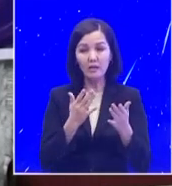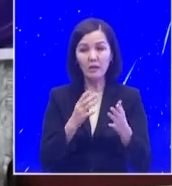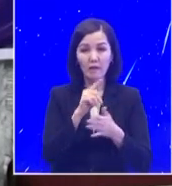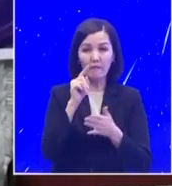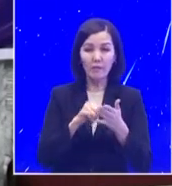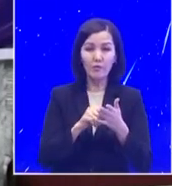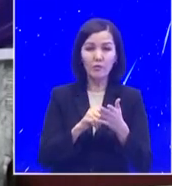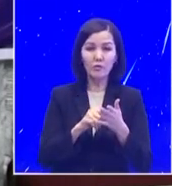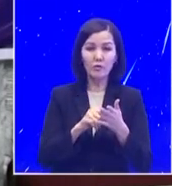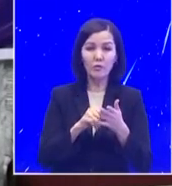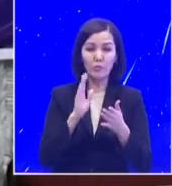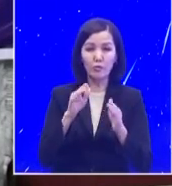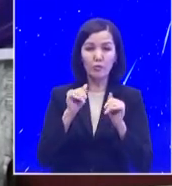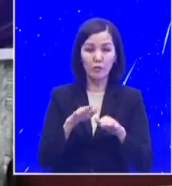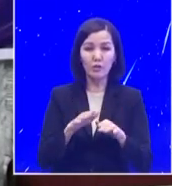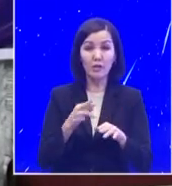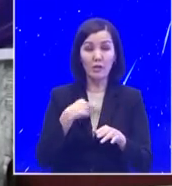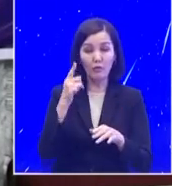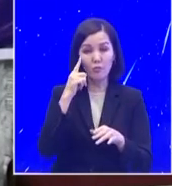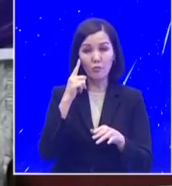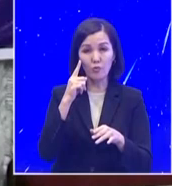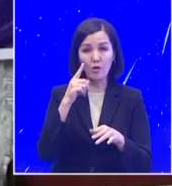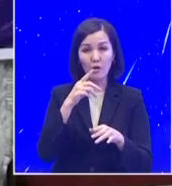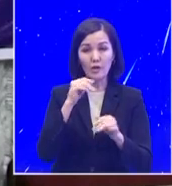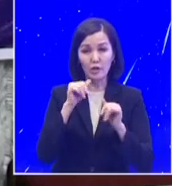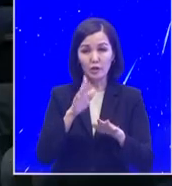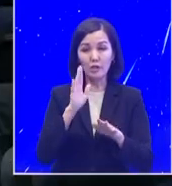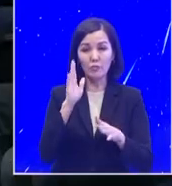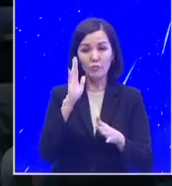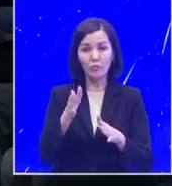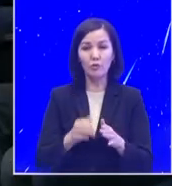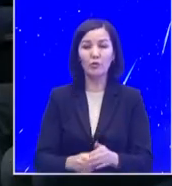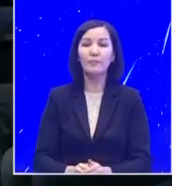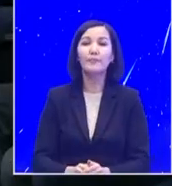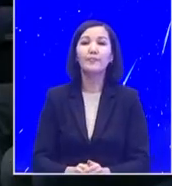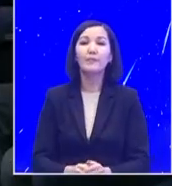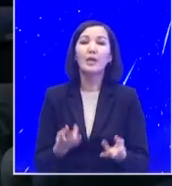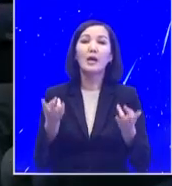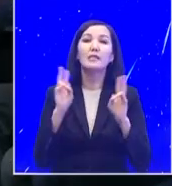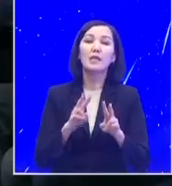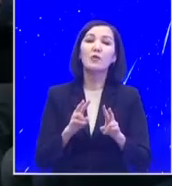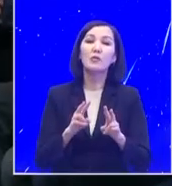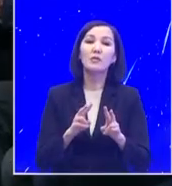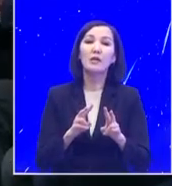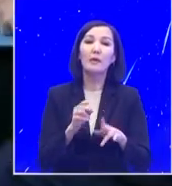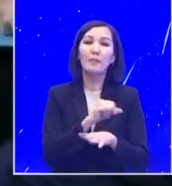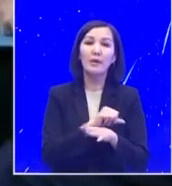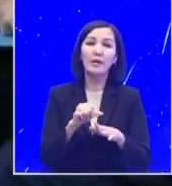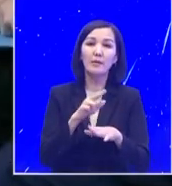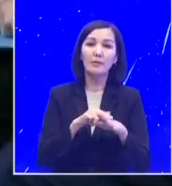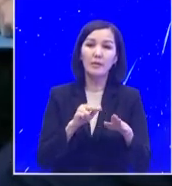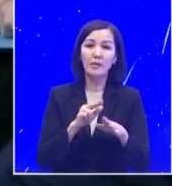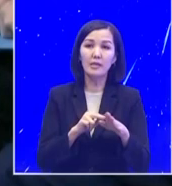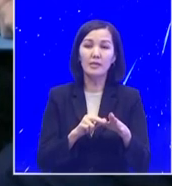вопросами мы вплотную занимаемся. Я думаю, что они найдут свое решение в будущем. Остается стабильной ситуация на приграничных постах